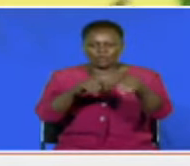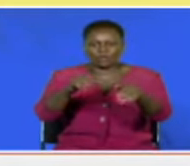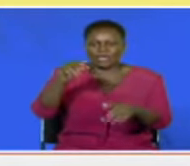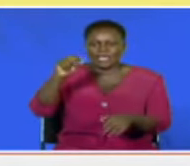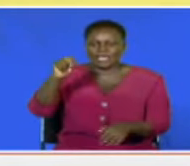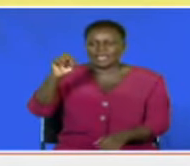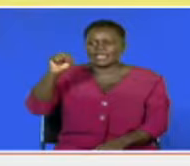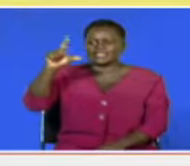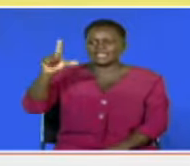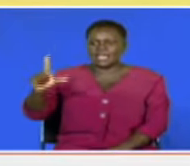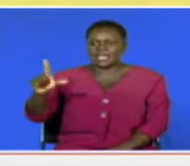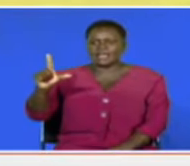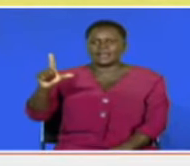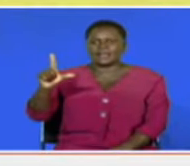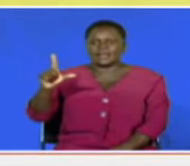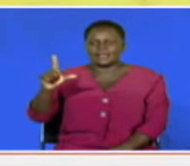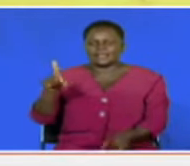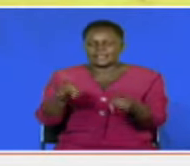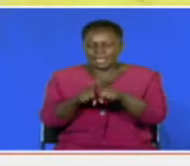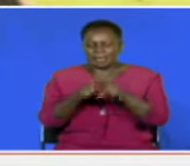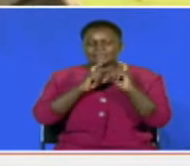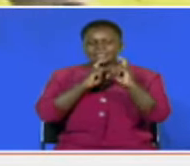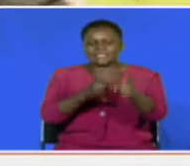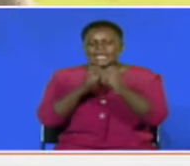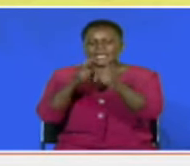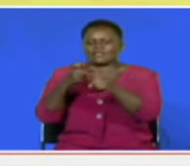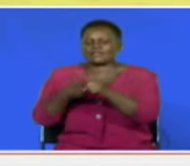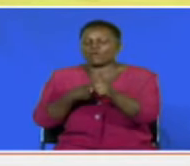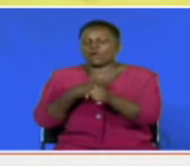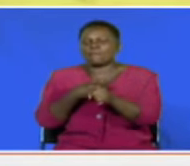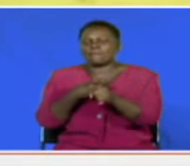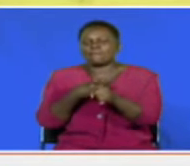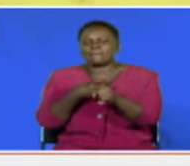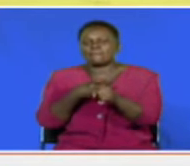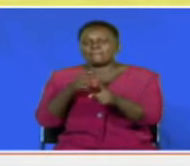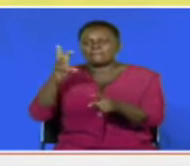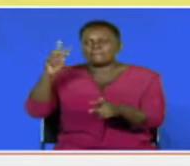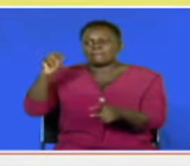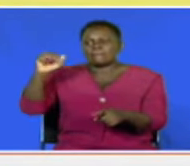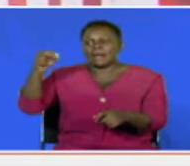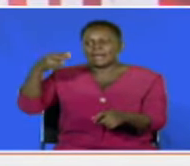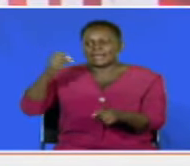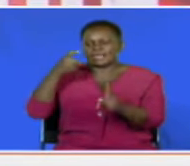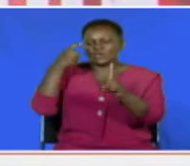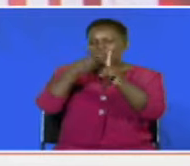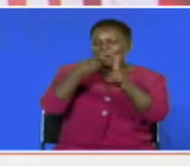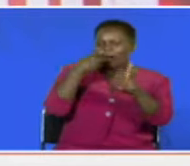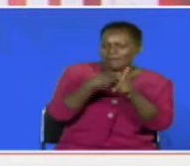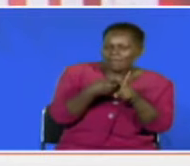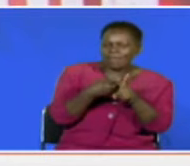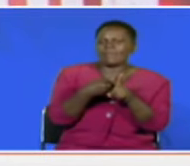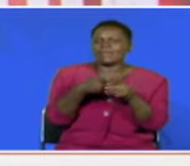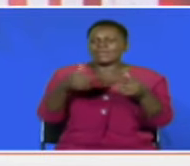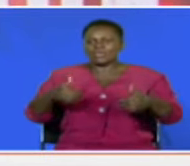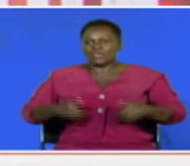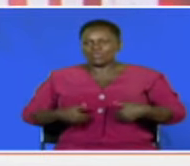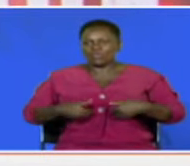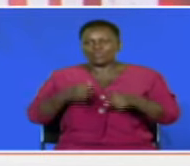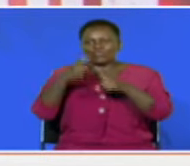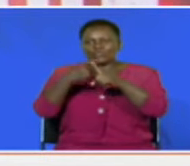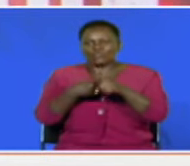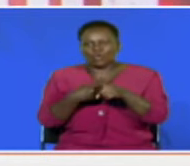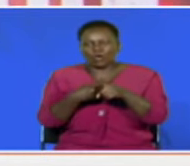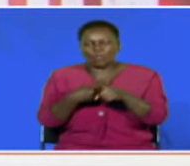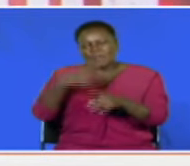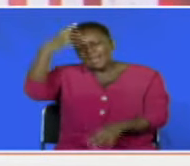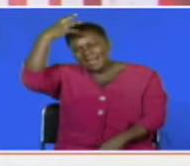NSL leagues Div 2 na talents kutoka all the way from Magarini, Kwale, kutoka kuna vijana tumeona kutoka